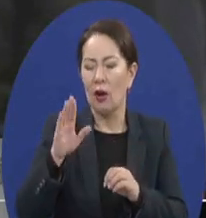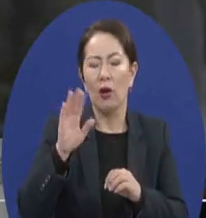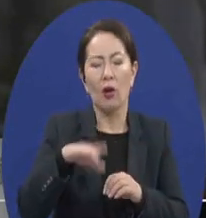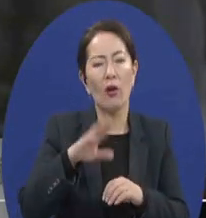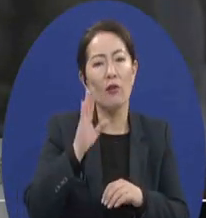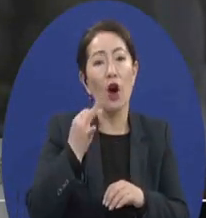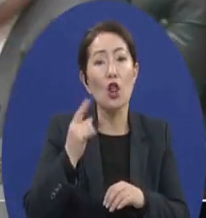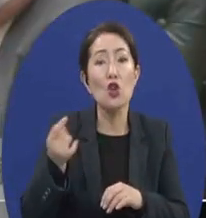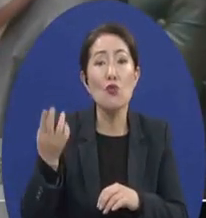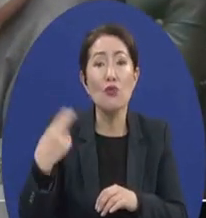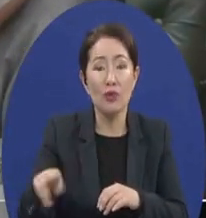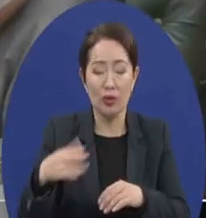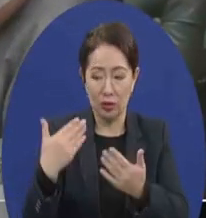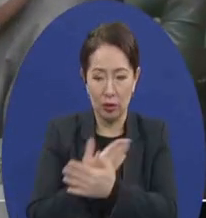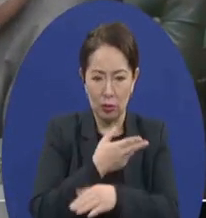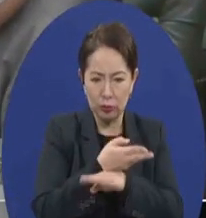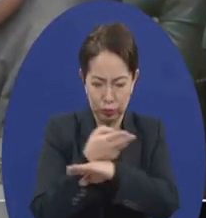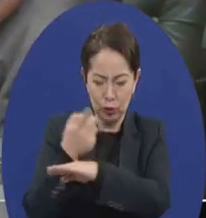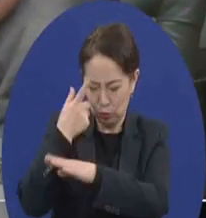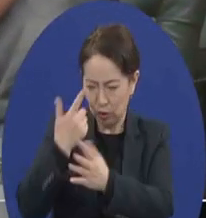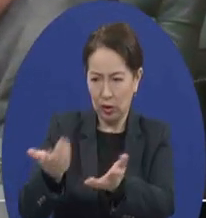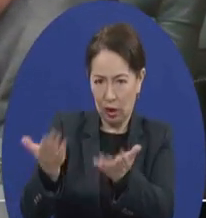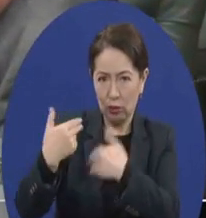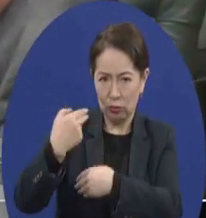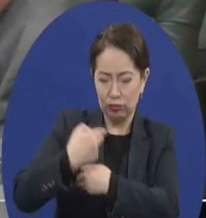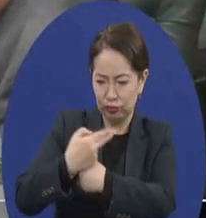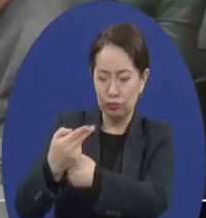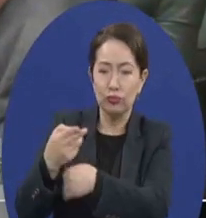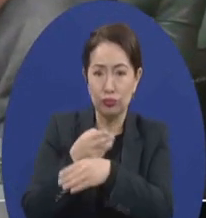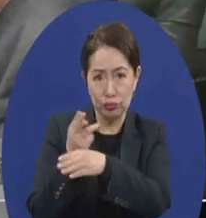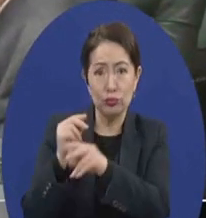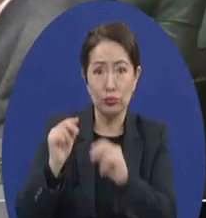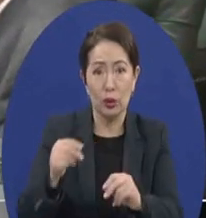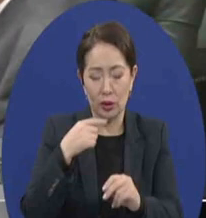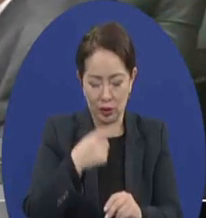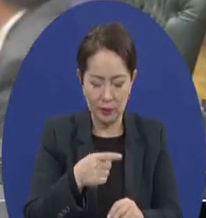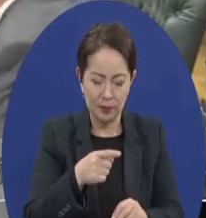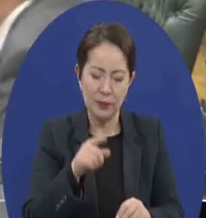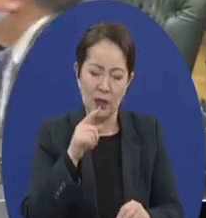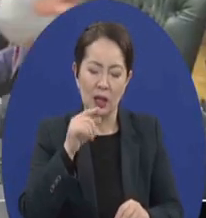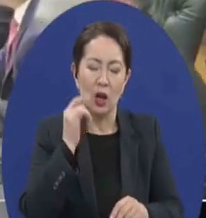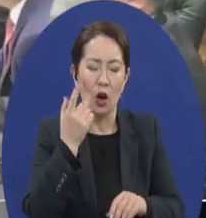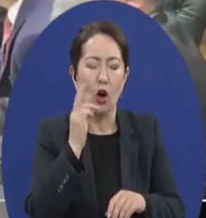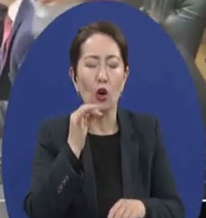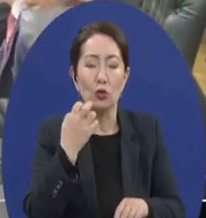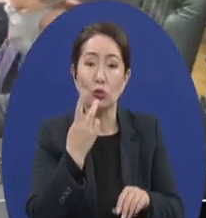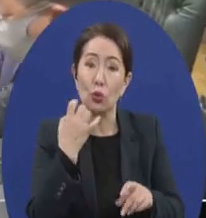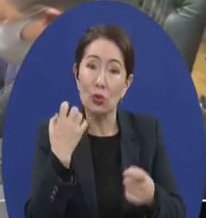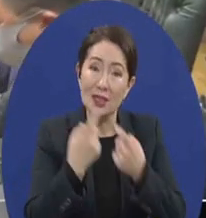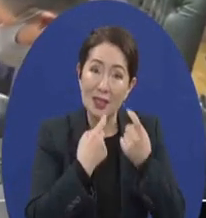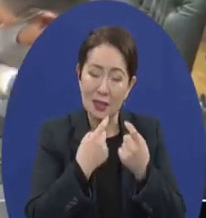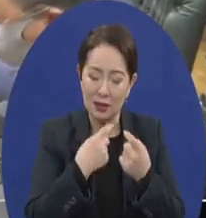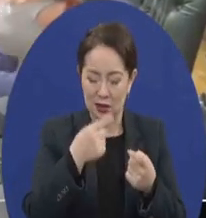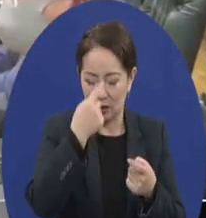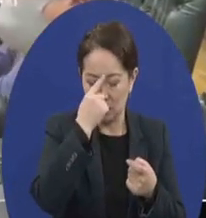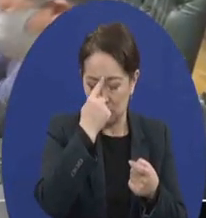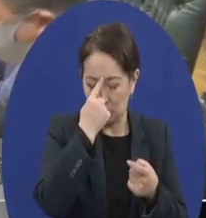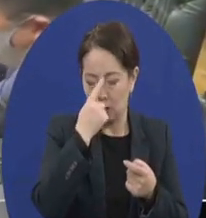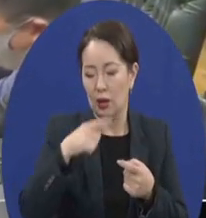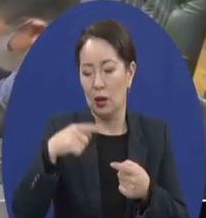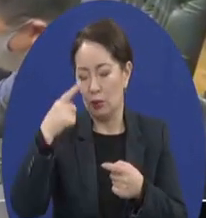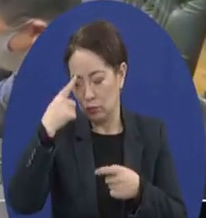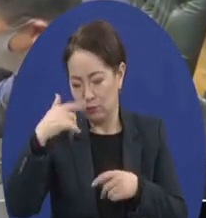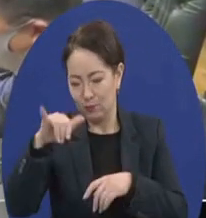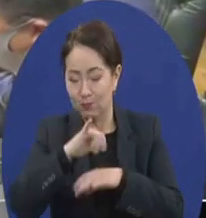хийх, коксчсан нүүрсэн энийтгэгт экспортлох зэрэг асуудлуудыг хөндөж ярилцлаа. Монгол улсын хурлын даргын албан ёсны ажилтнал бүгд найрамдах энэтхэг улсын